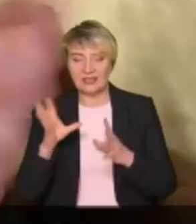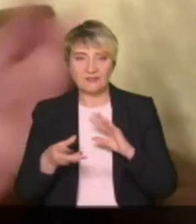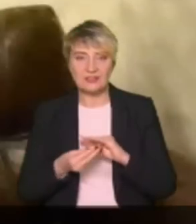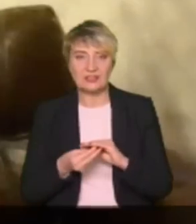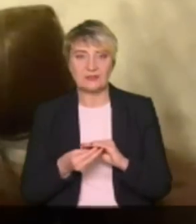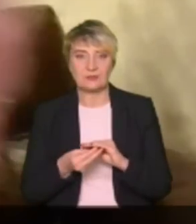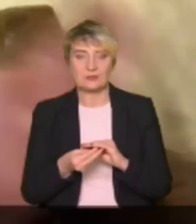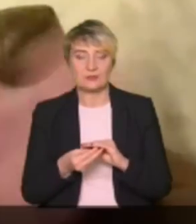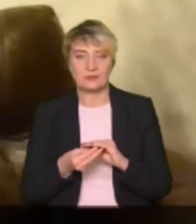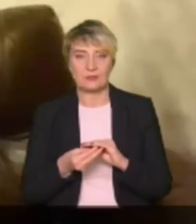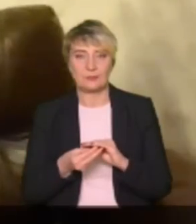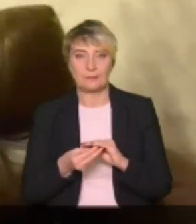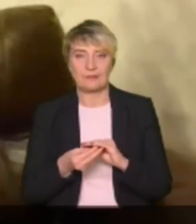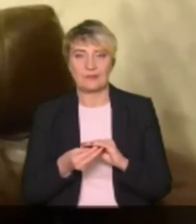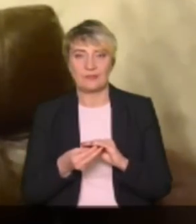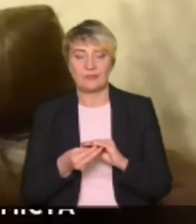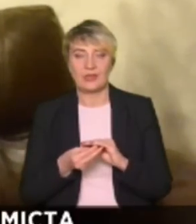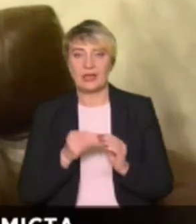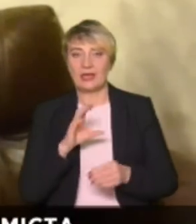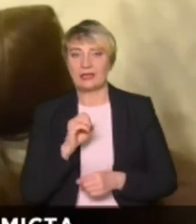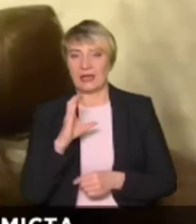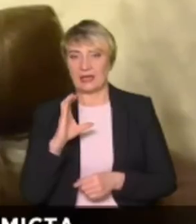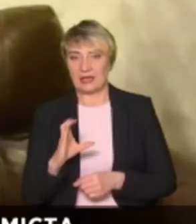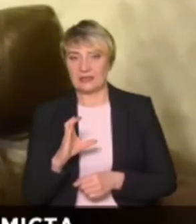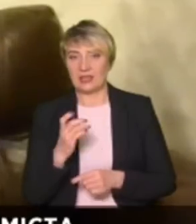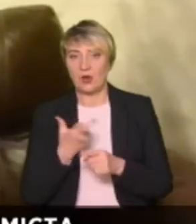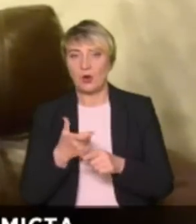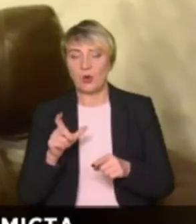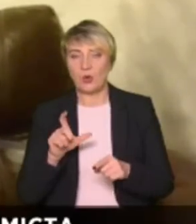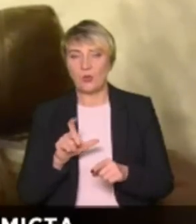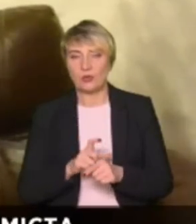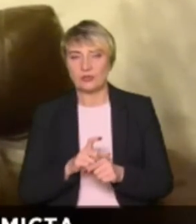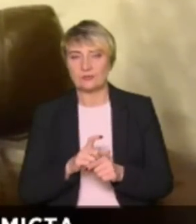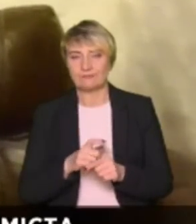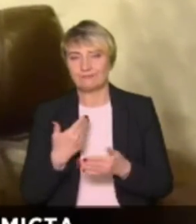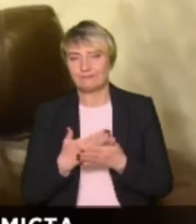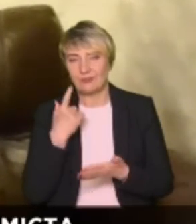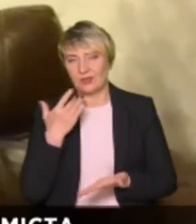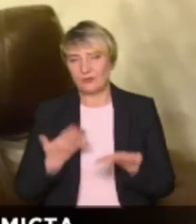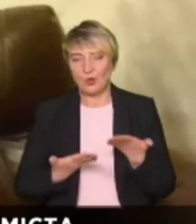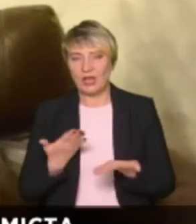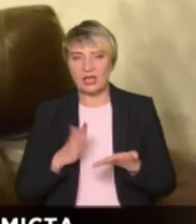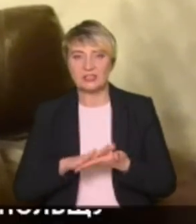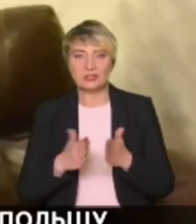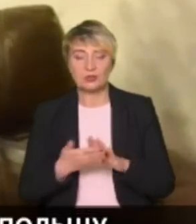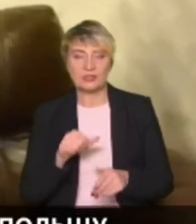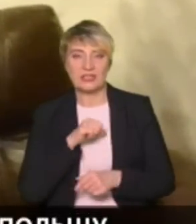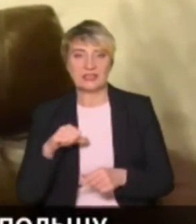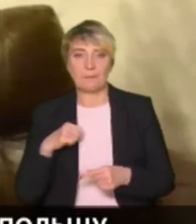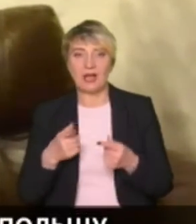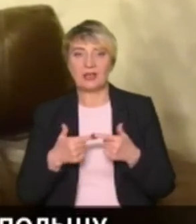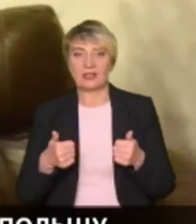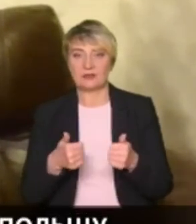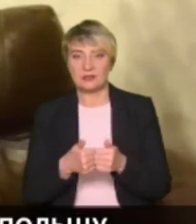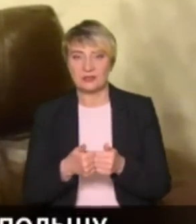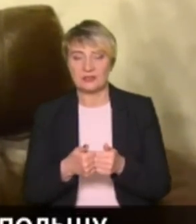всего континента или всего Европейского Союза. Так что это очень двоякая ситуация. Сама организация очень